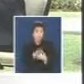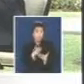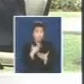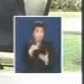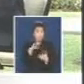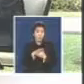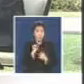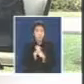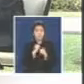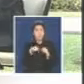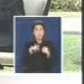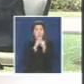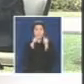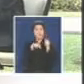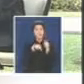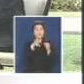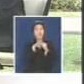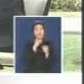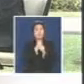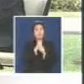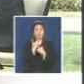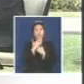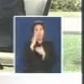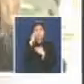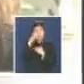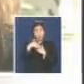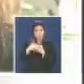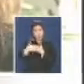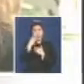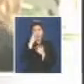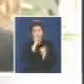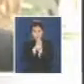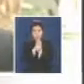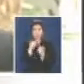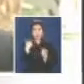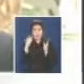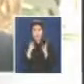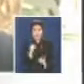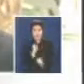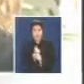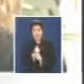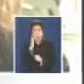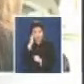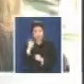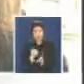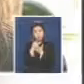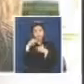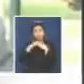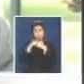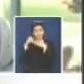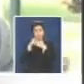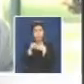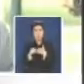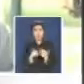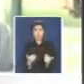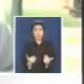ายของทางบอร์ด อาจจะเจอใน 5-6 วันต่อไปนี ้ก็หวังว่านะคะคุณสุรนันท์จะได้ช่วยกันแก้ปัญหาโดยเร็ว ท่านนายก